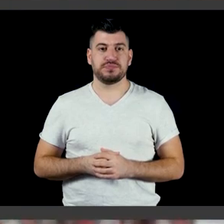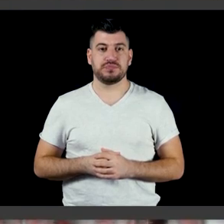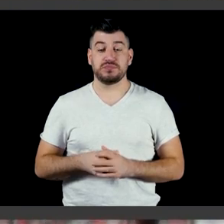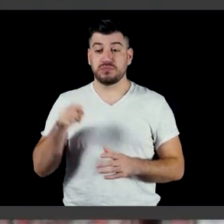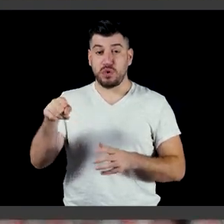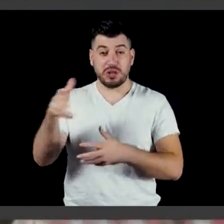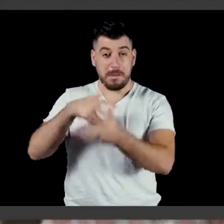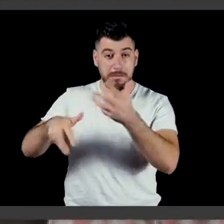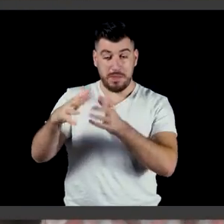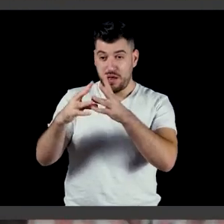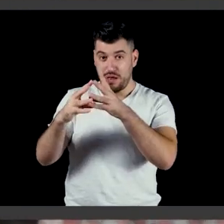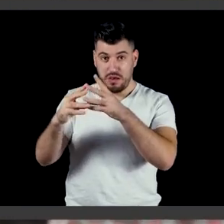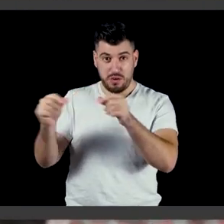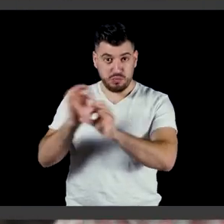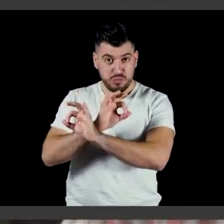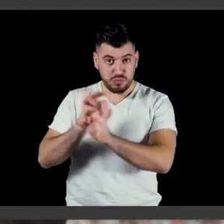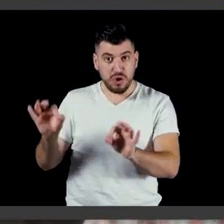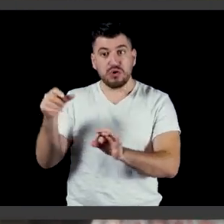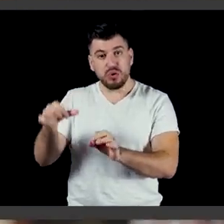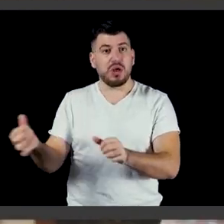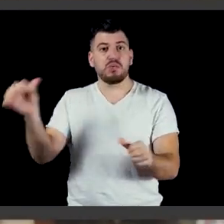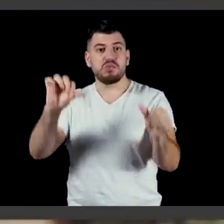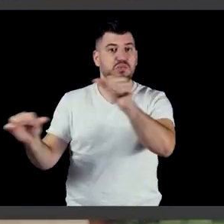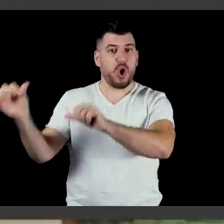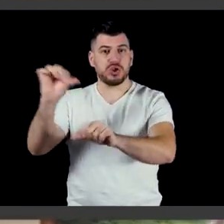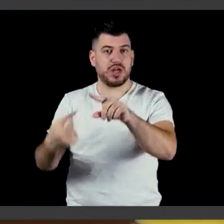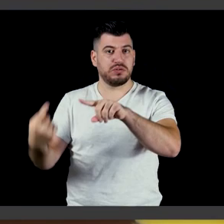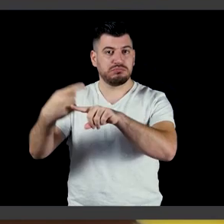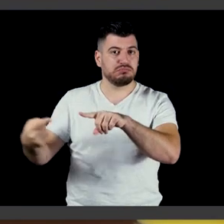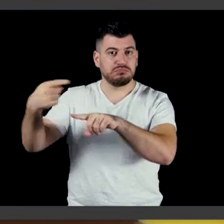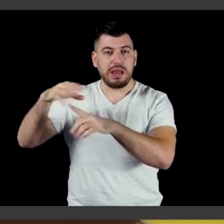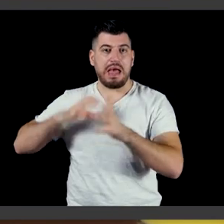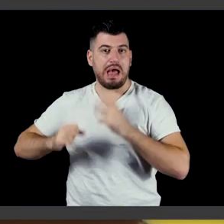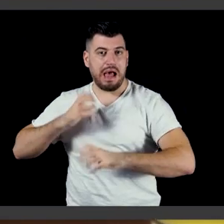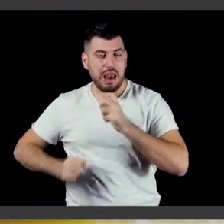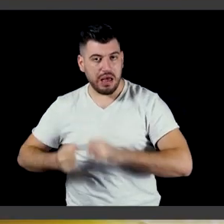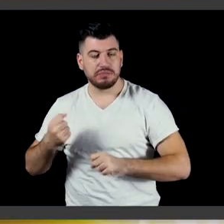μείγμα αυτό είναι έτοιμο, προσθέτω όλα μα όλα τα υπόλοιπα υλικά. Δηλαδή, προσθέτω το γάλα,